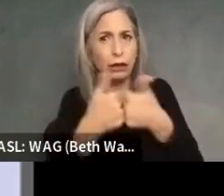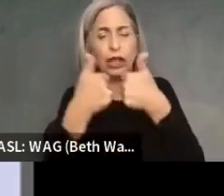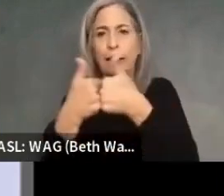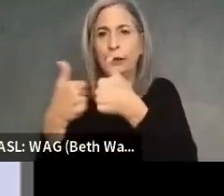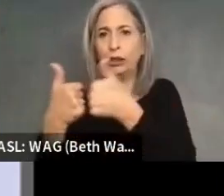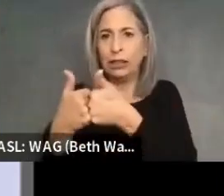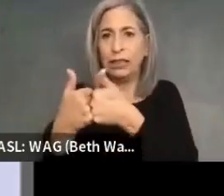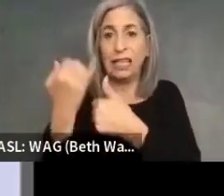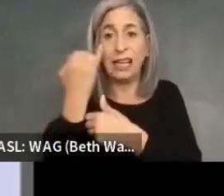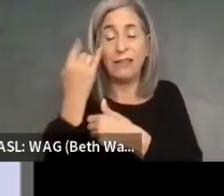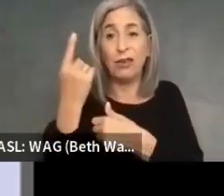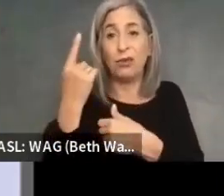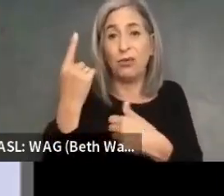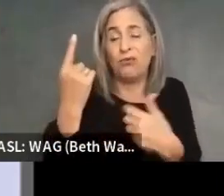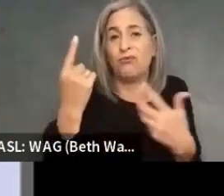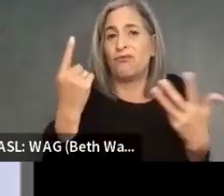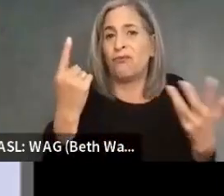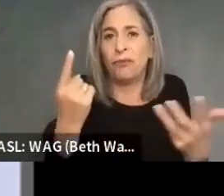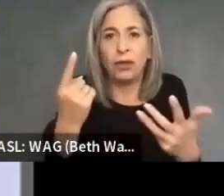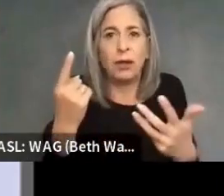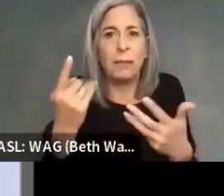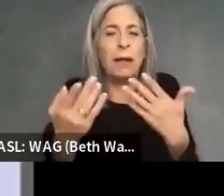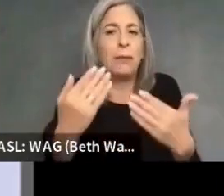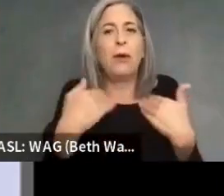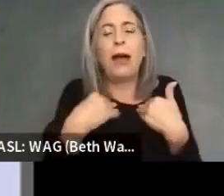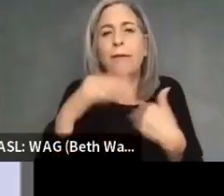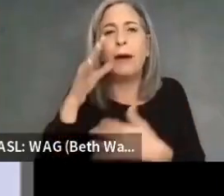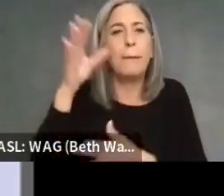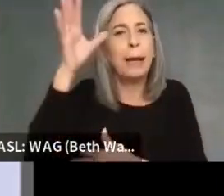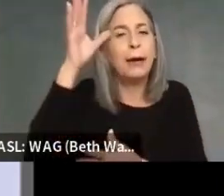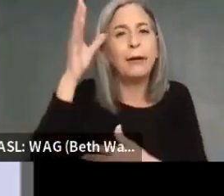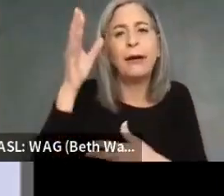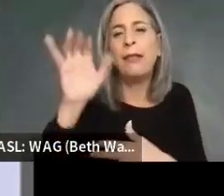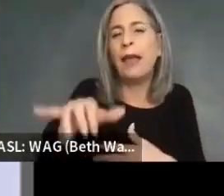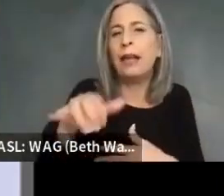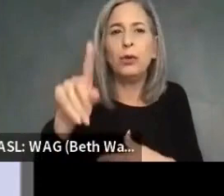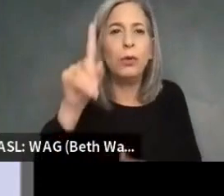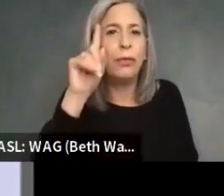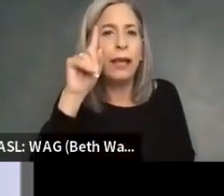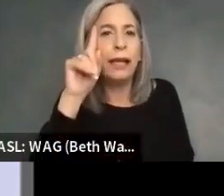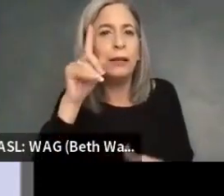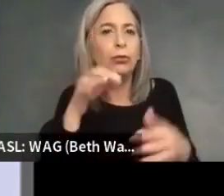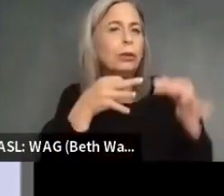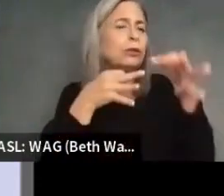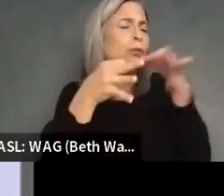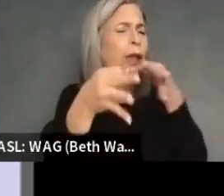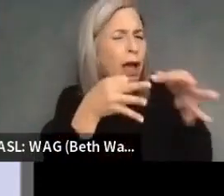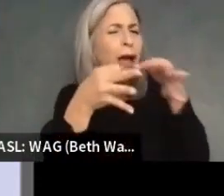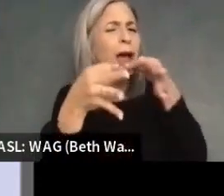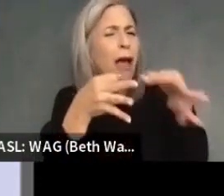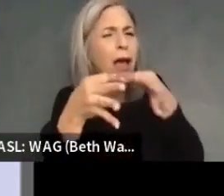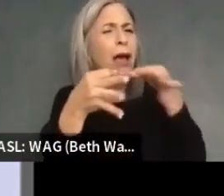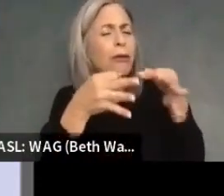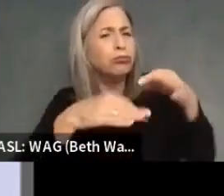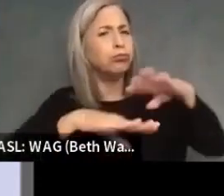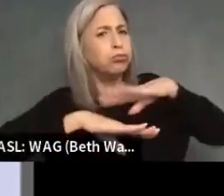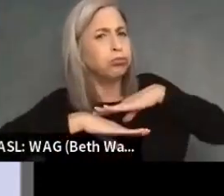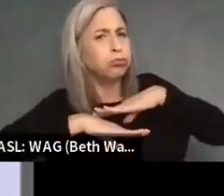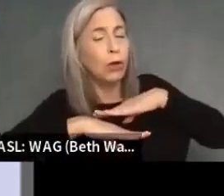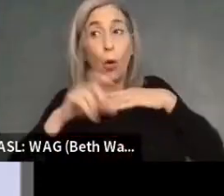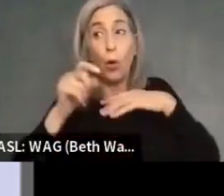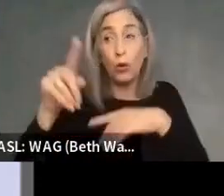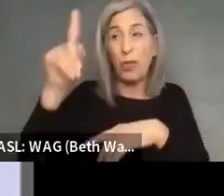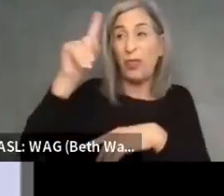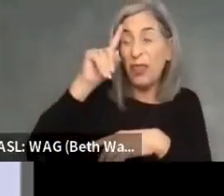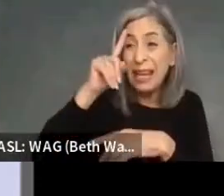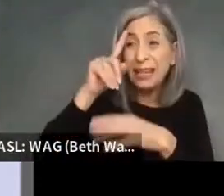题。如果你是学校教育者的话，我们想让你去想想看，你们有没有遇